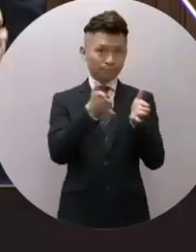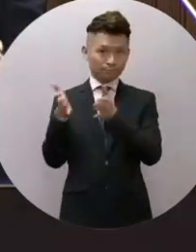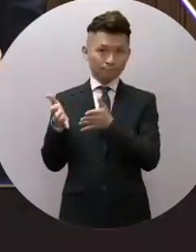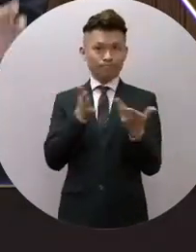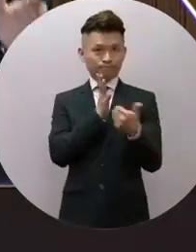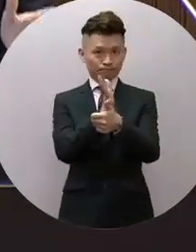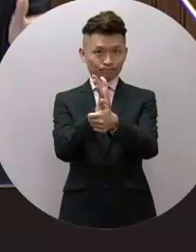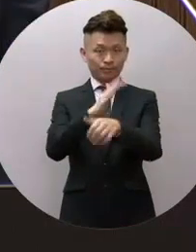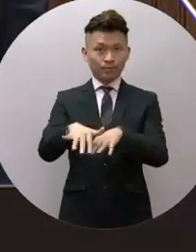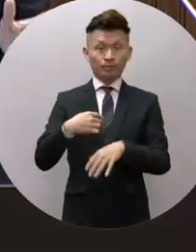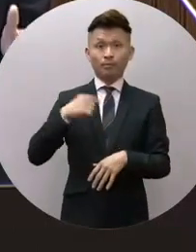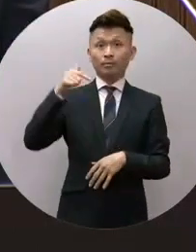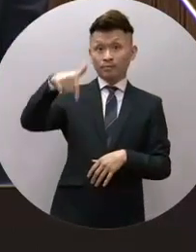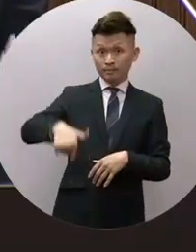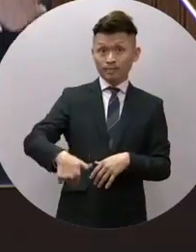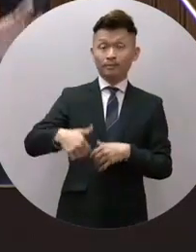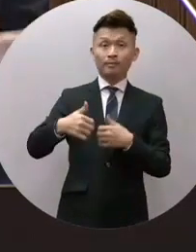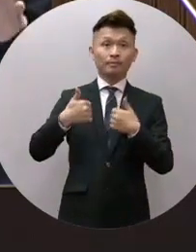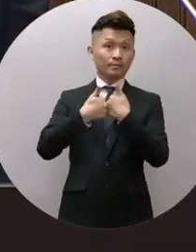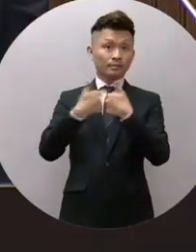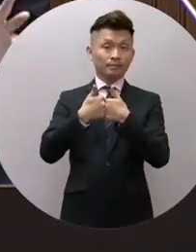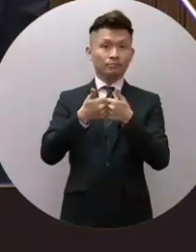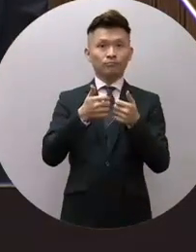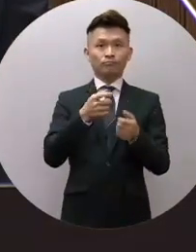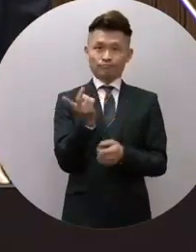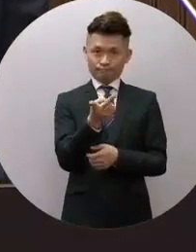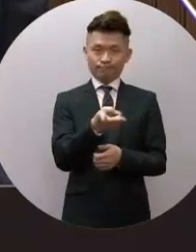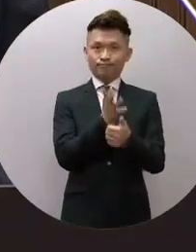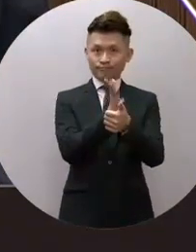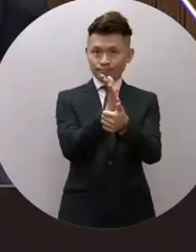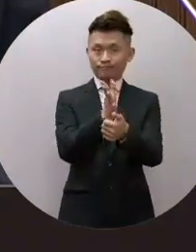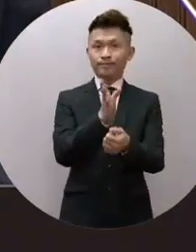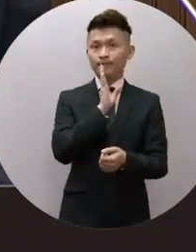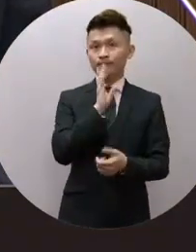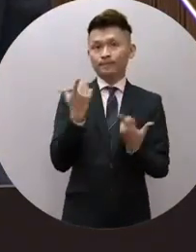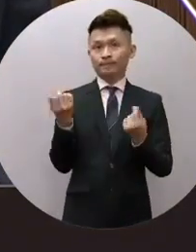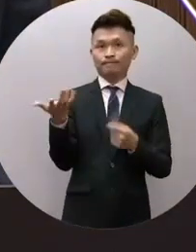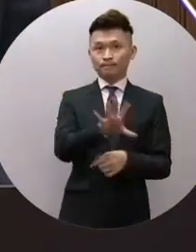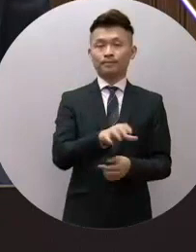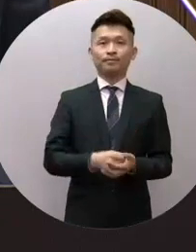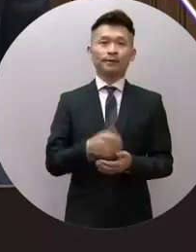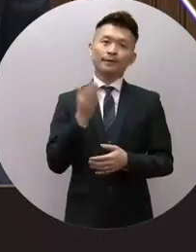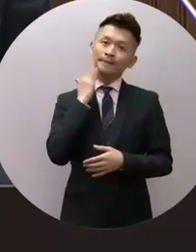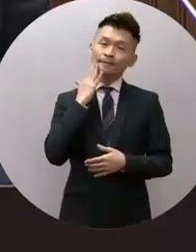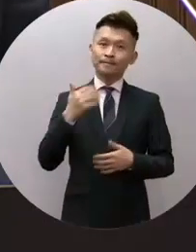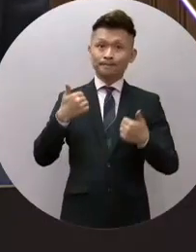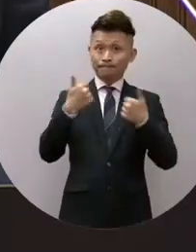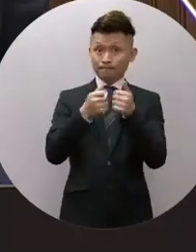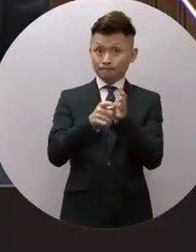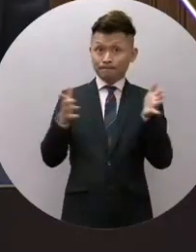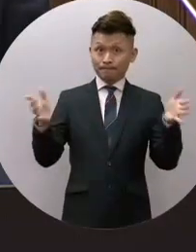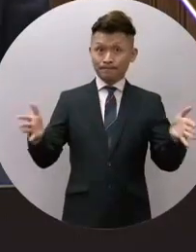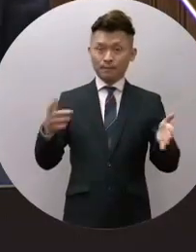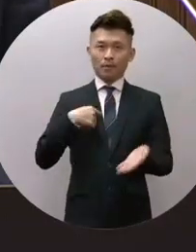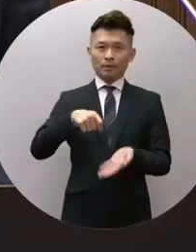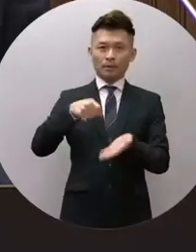重点，也就是说我下一次的会期的质询也都是会是这两个重点。那我很可惜的是，每一次在会期当中呢，